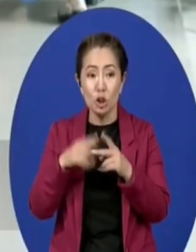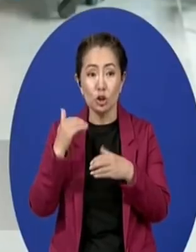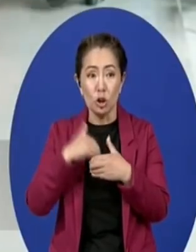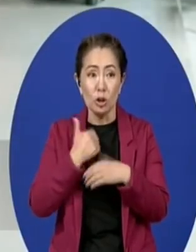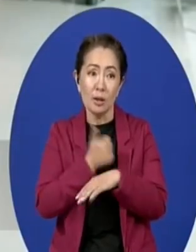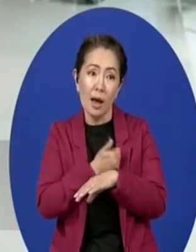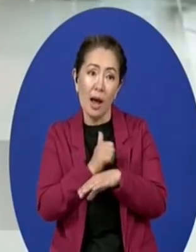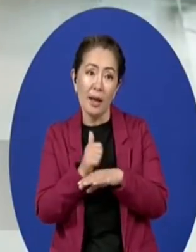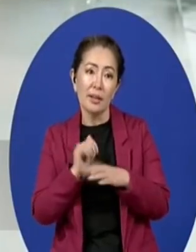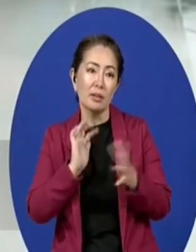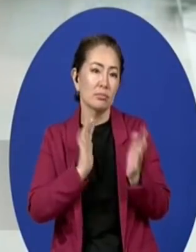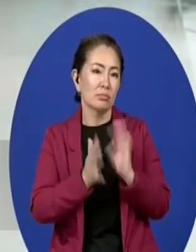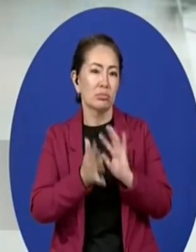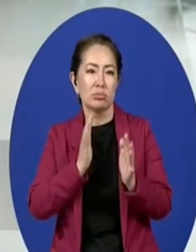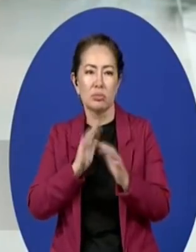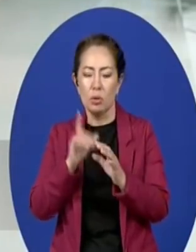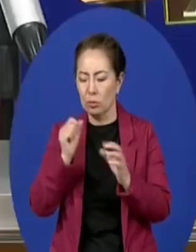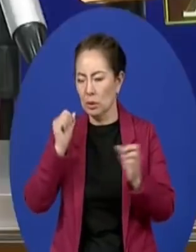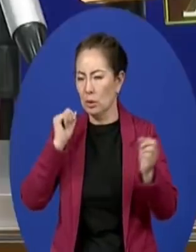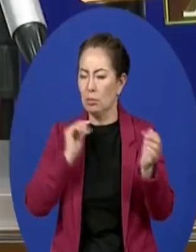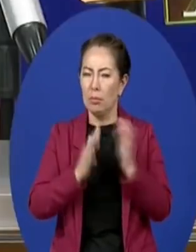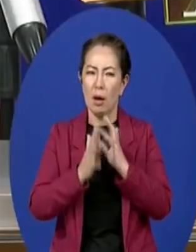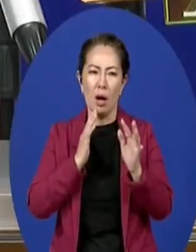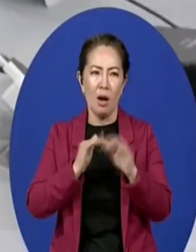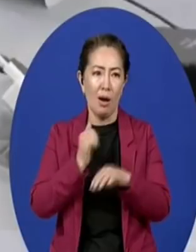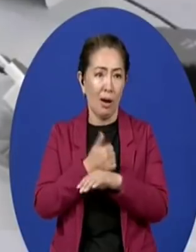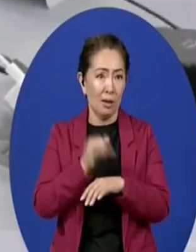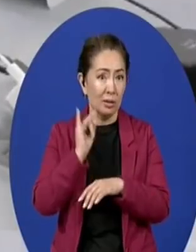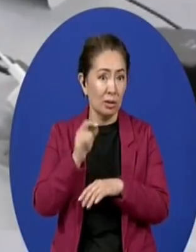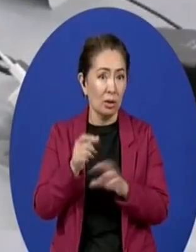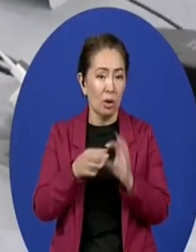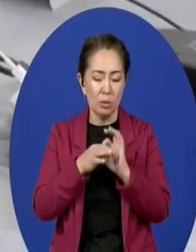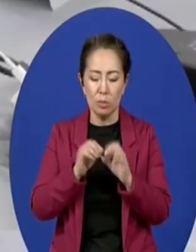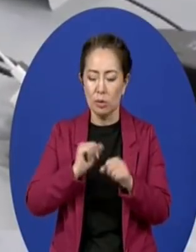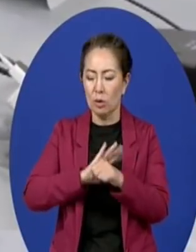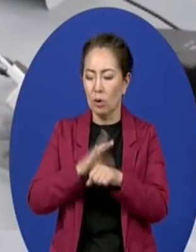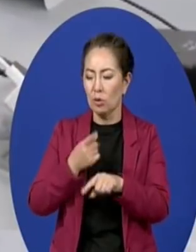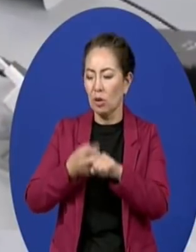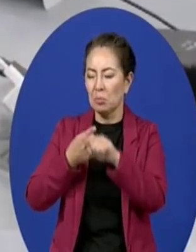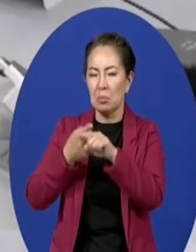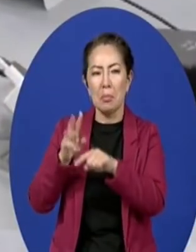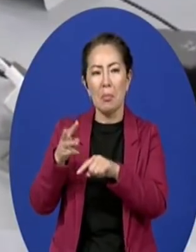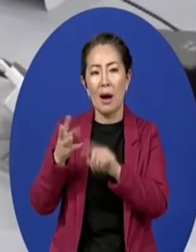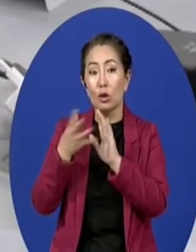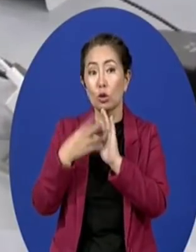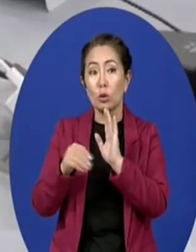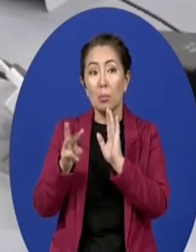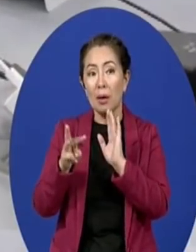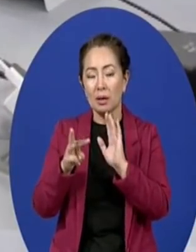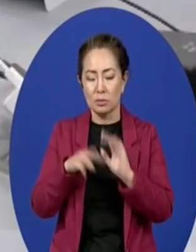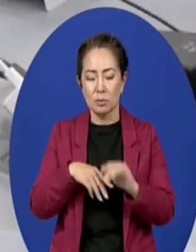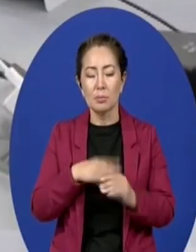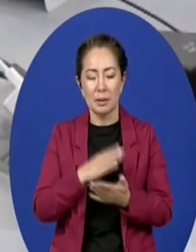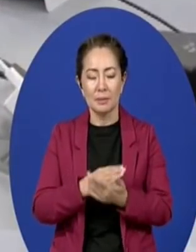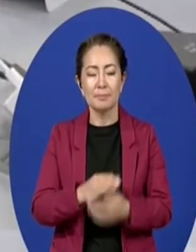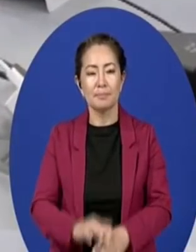эхэлж иргэдийн зорчих хөдөлгөөн эрс идэвхжсэн нь халдварын тоо өсөхөд нөлөө үзүүлсэн байх магадaltaа гэж таамаглаж